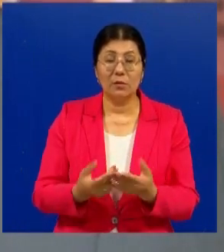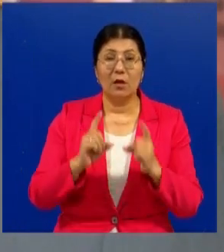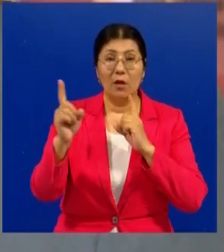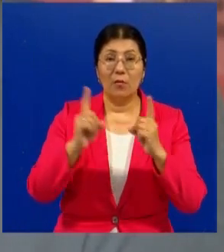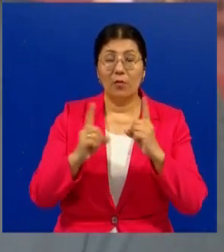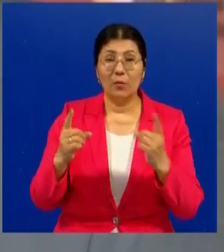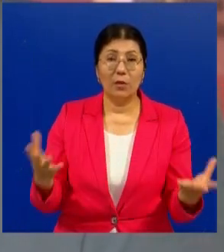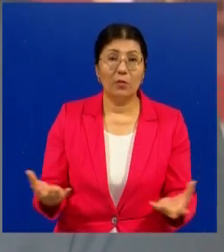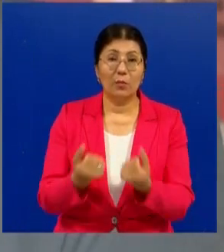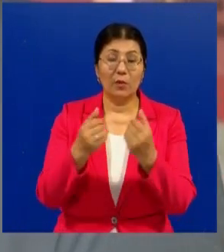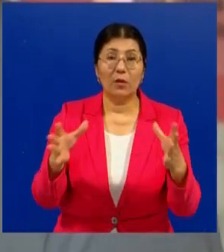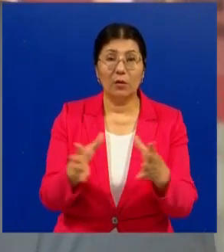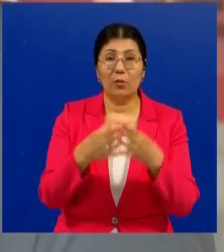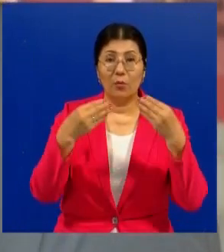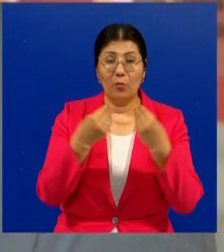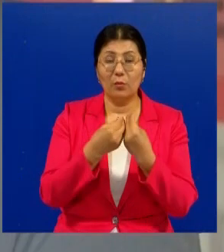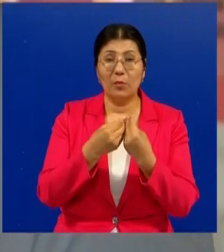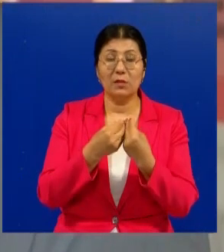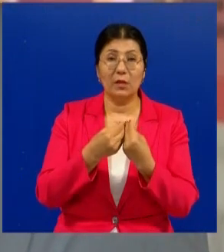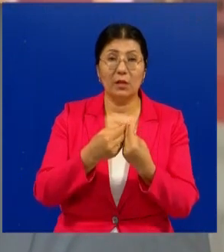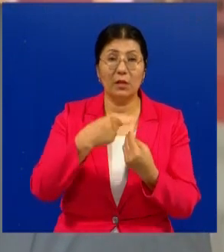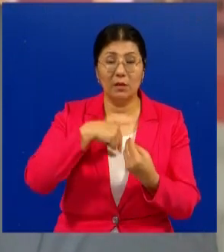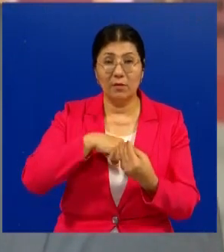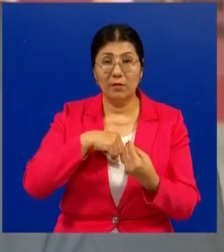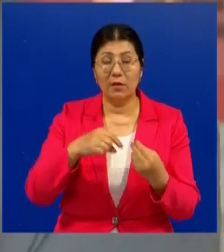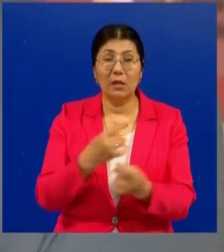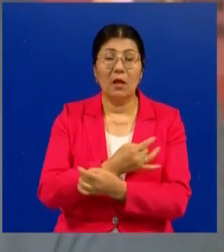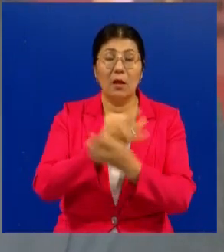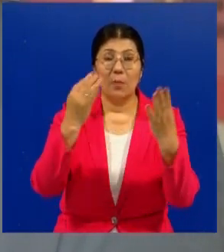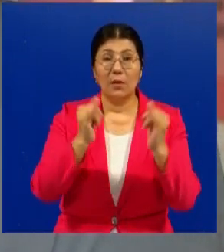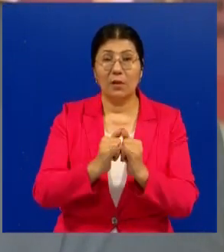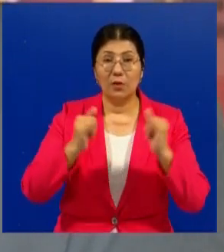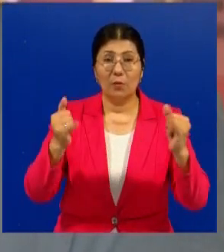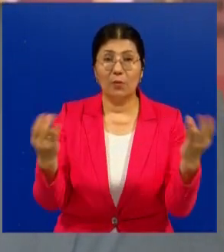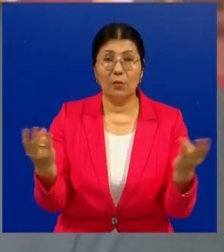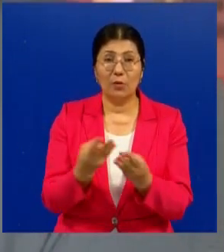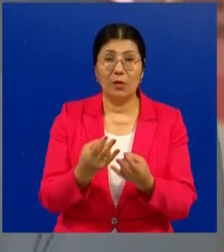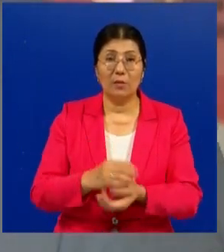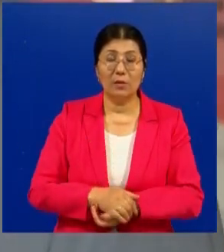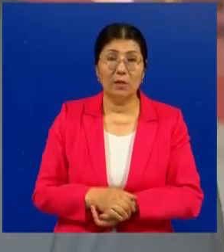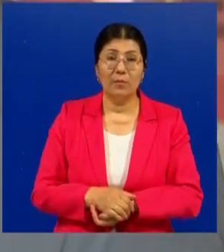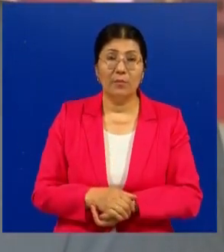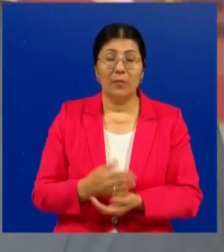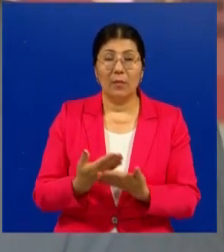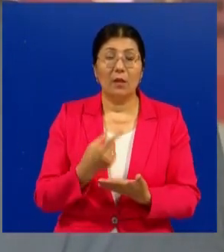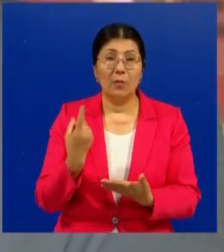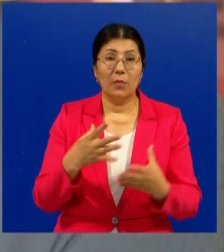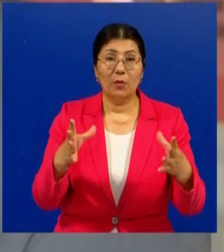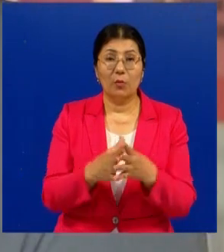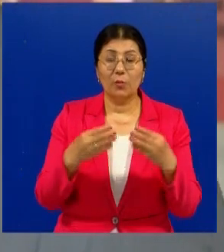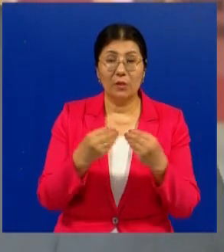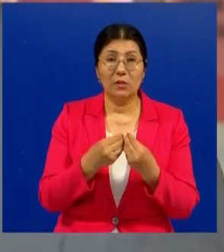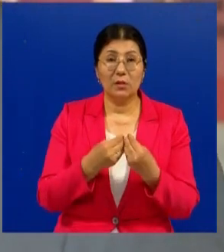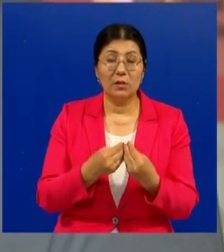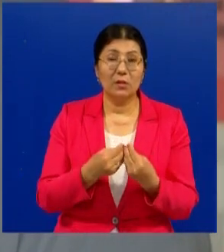jürgenimiz отбасылык психологиялык мәдениетет көтөрү керек. Иште билмей 4 адам бар ма бул отбасыда? 11 адам бар ма отбасыда? Бирине